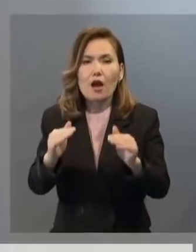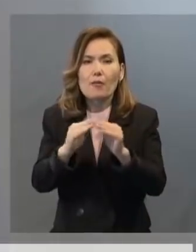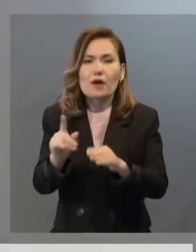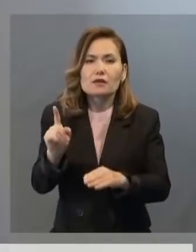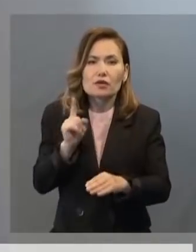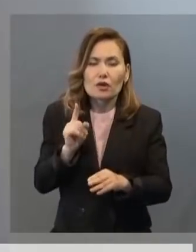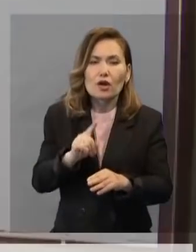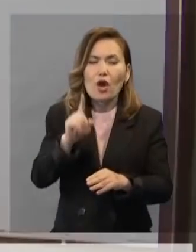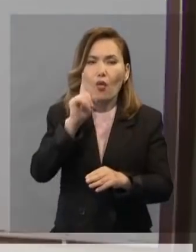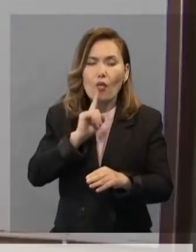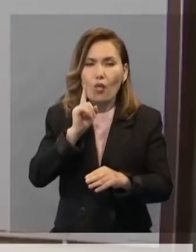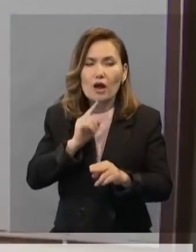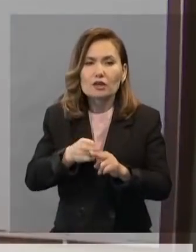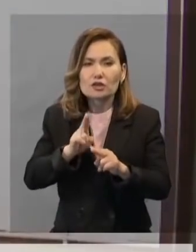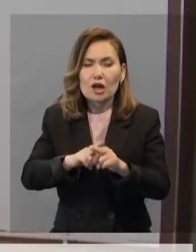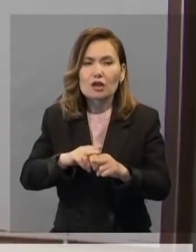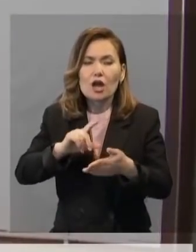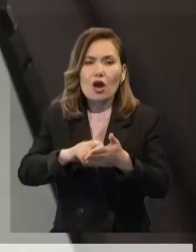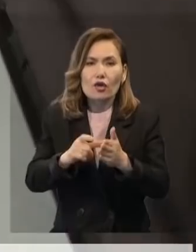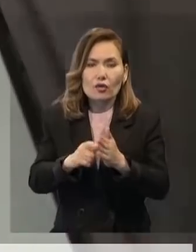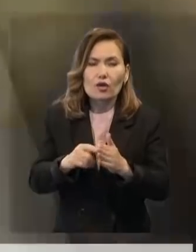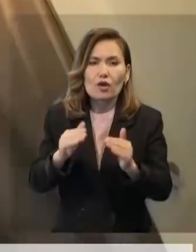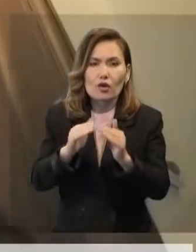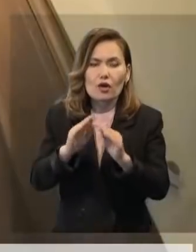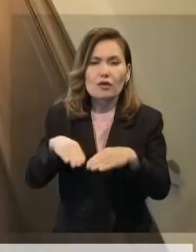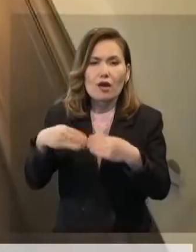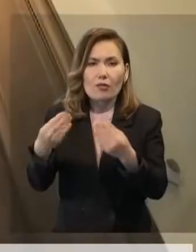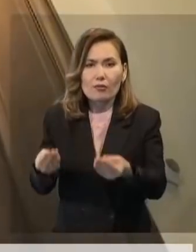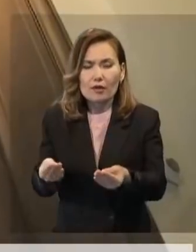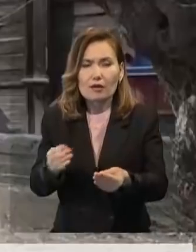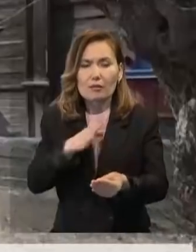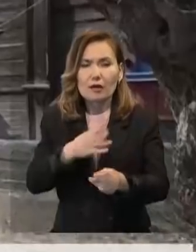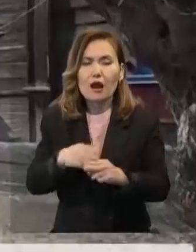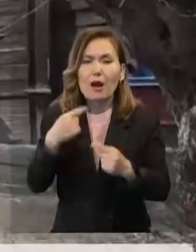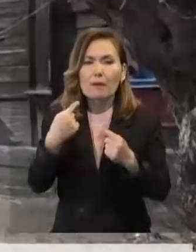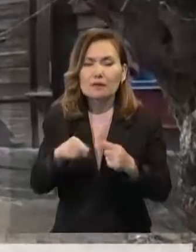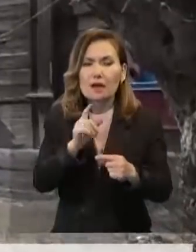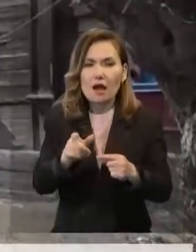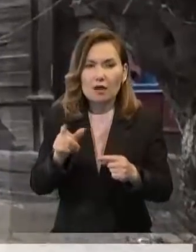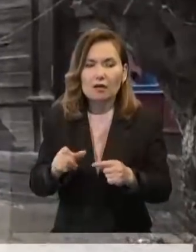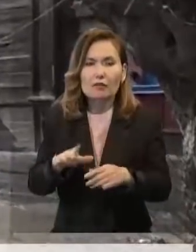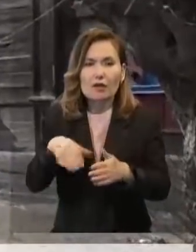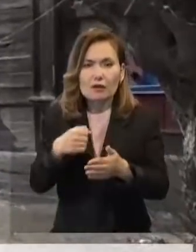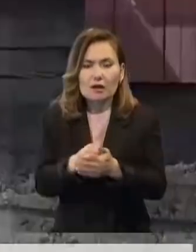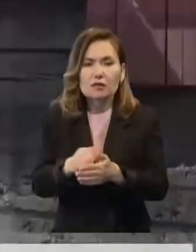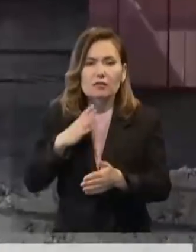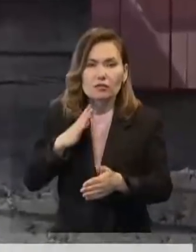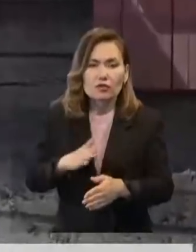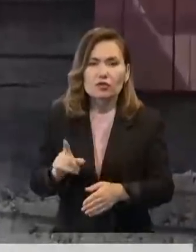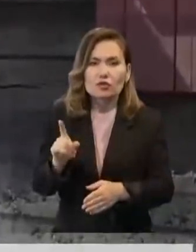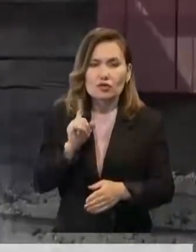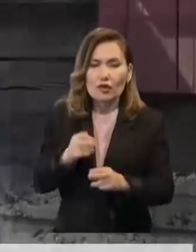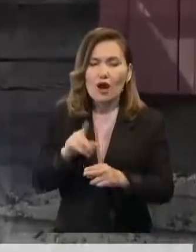күткендерге уақытша үй берілді. Ал өзгелері қауіпті пәтерлерінде күтуге мәжбүр. Себебі әкімдіктің иелігінде олар үшін